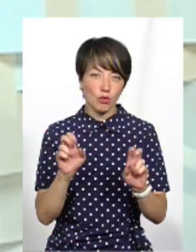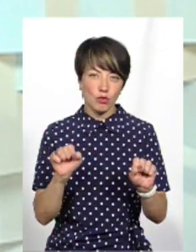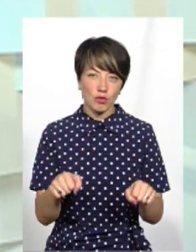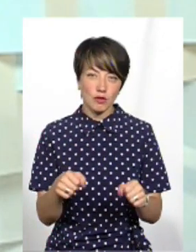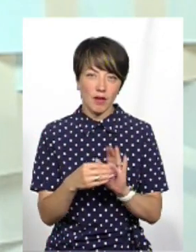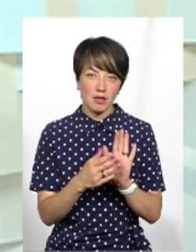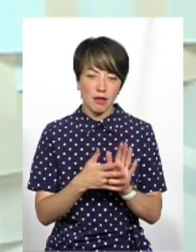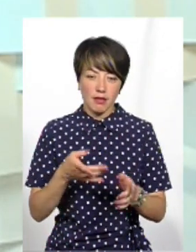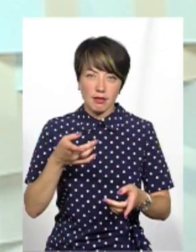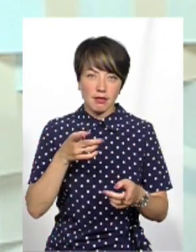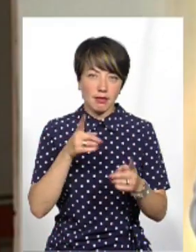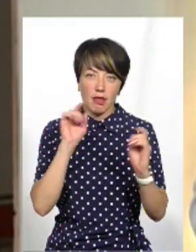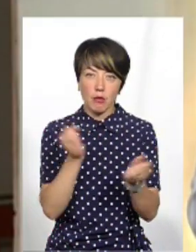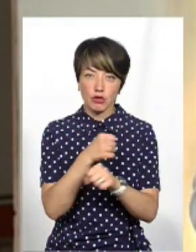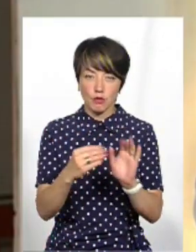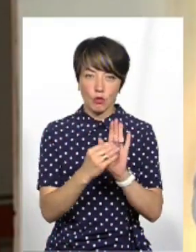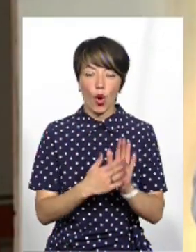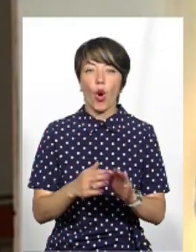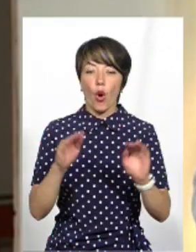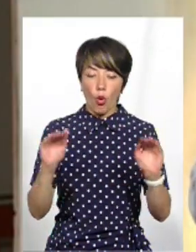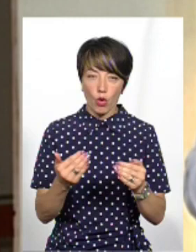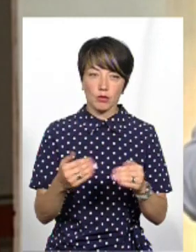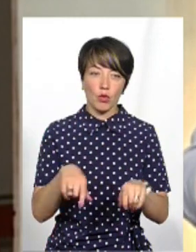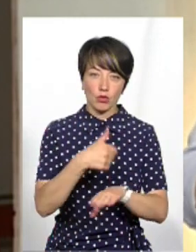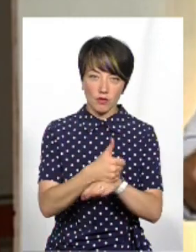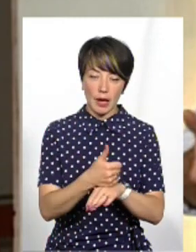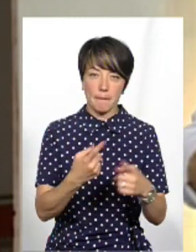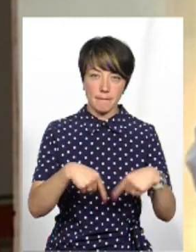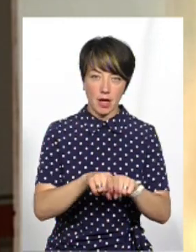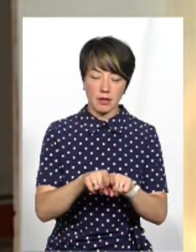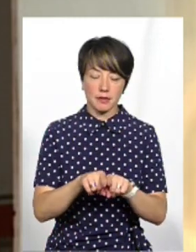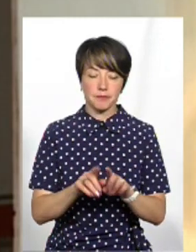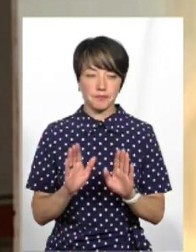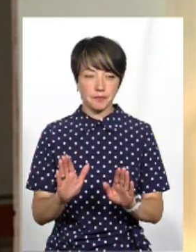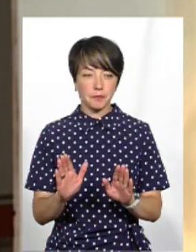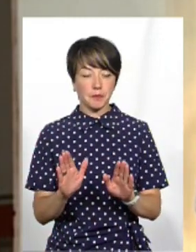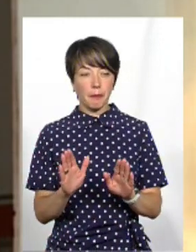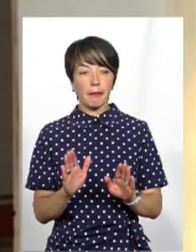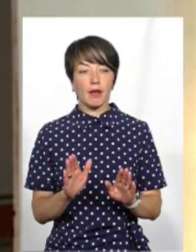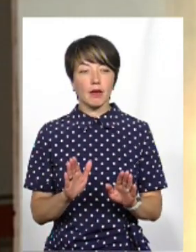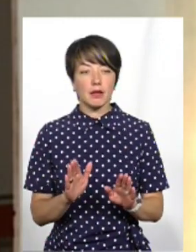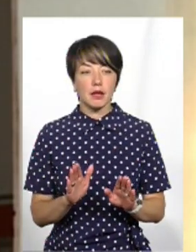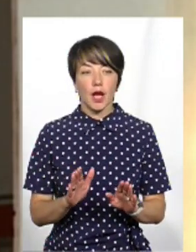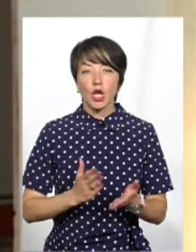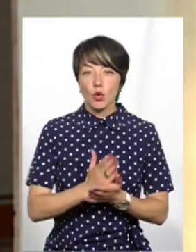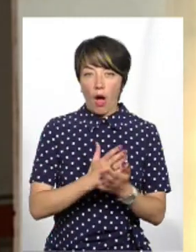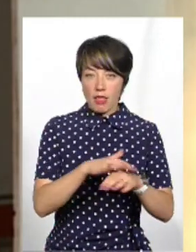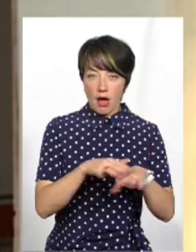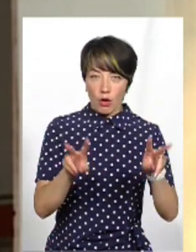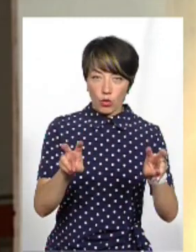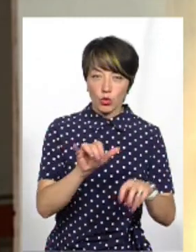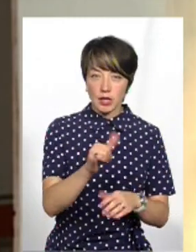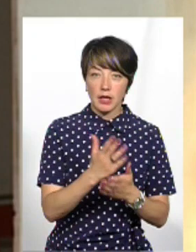може, вказав якісь нереальні пункти для... Коротко по таких основних партіях, які там ми аналізували, які були. «Слуга народу», в них